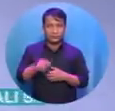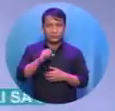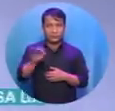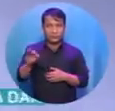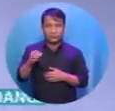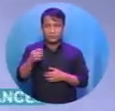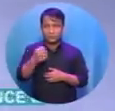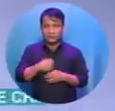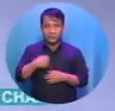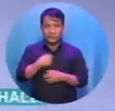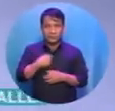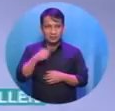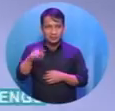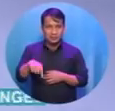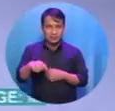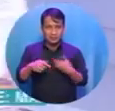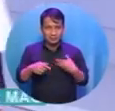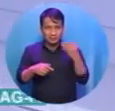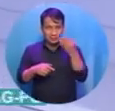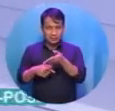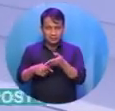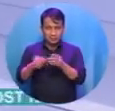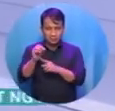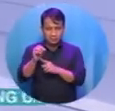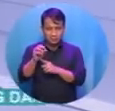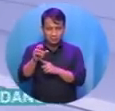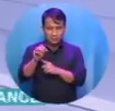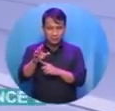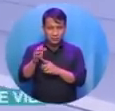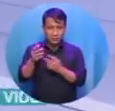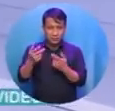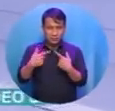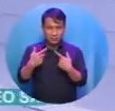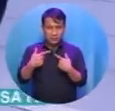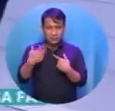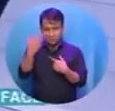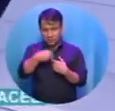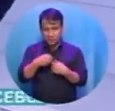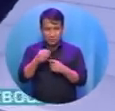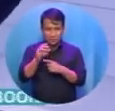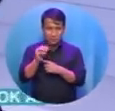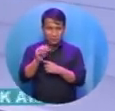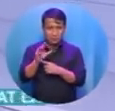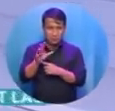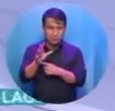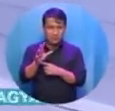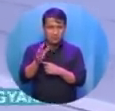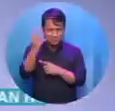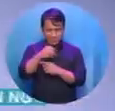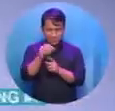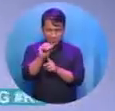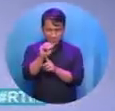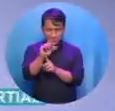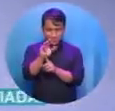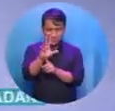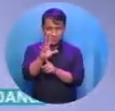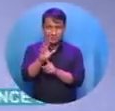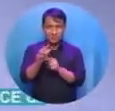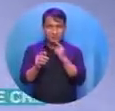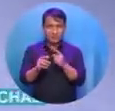Ouch. Dapat pumunta kayo sa lugar na medyo maganda yung signal. Okay. Whitey